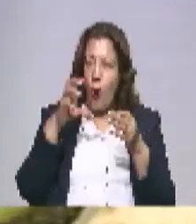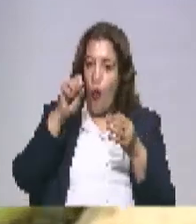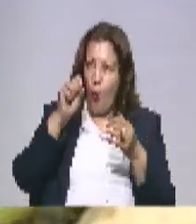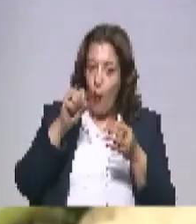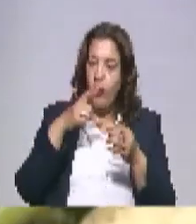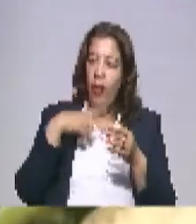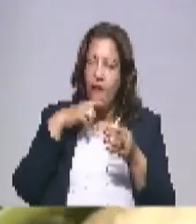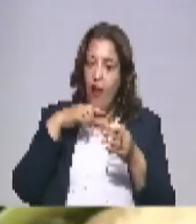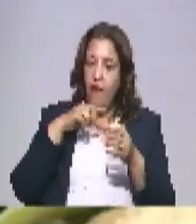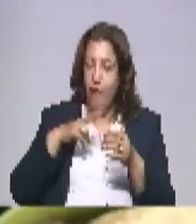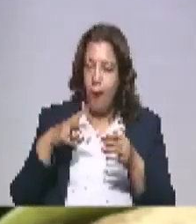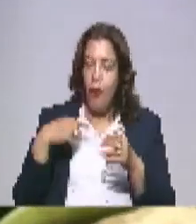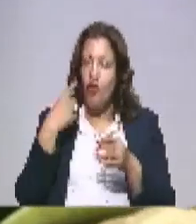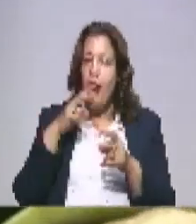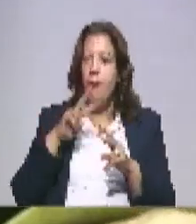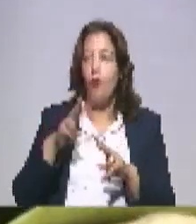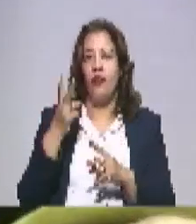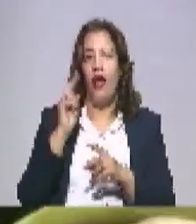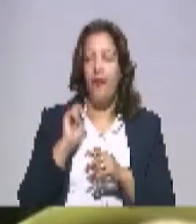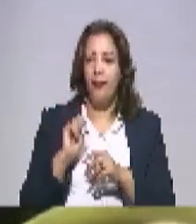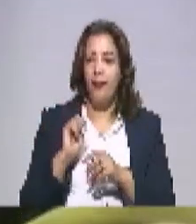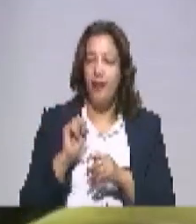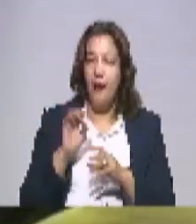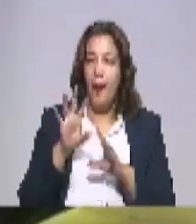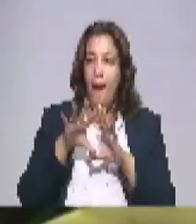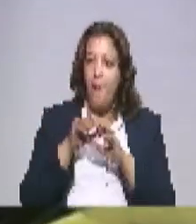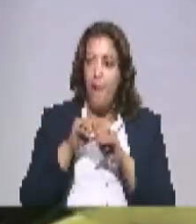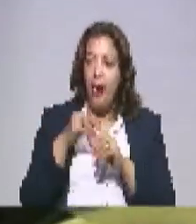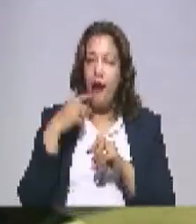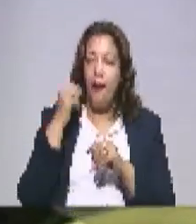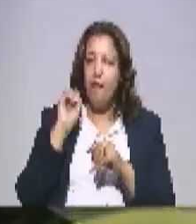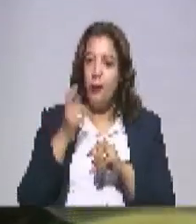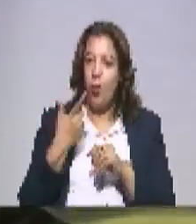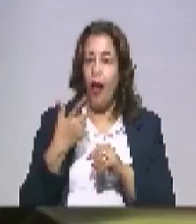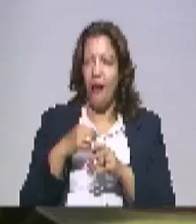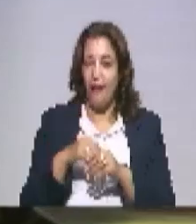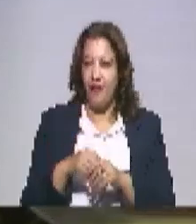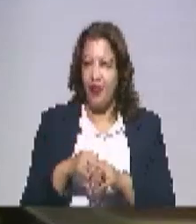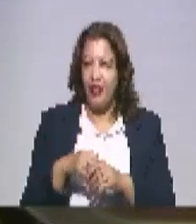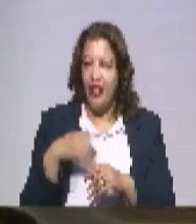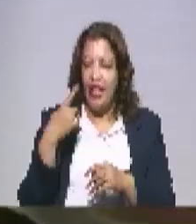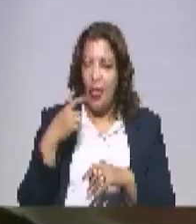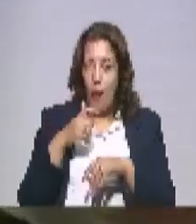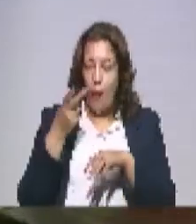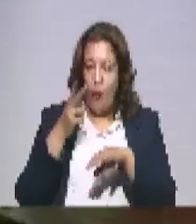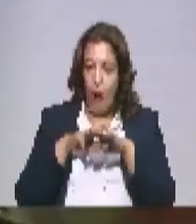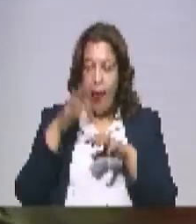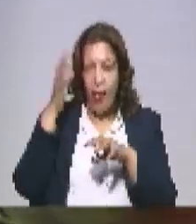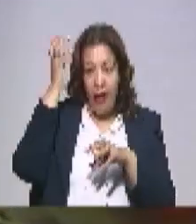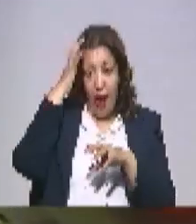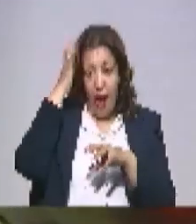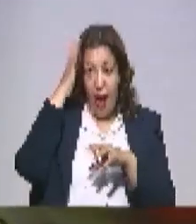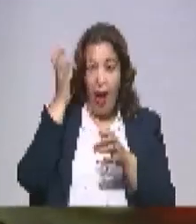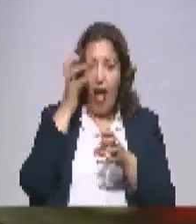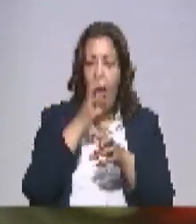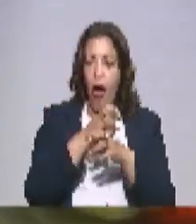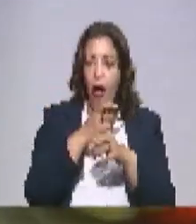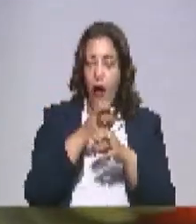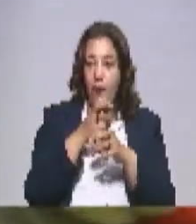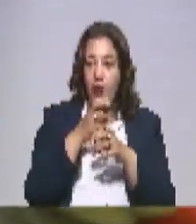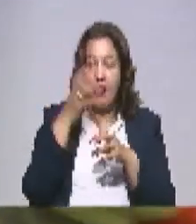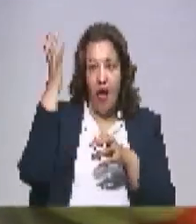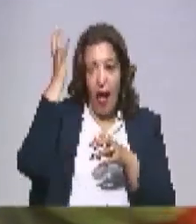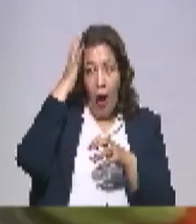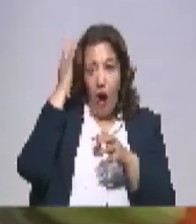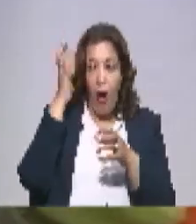تبقى بشكل تاني كده في المقلاية، بنعملها مسقعة مقلاية كده على طول. ومعانا أرنبيط مشوي ده جديد